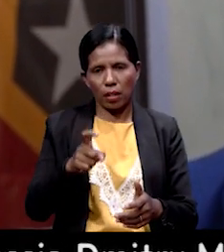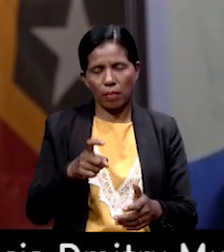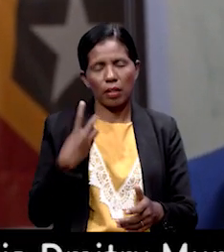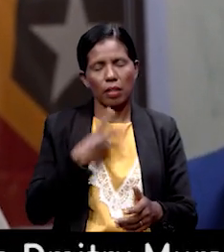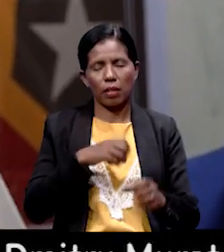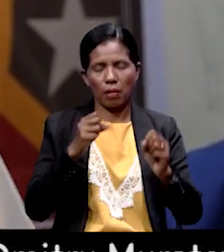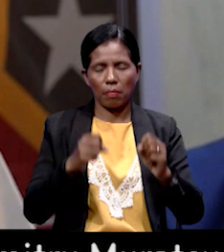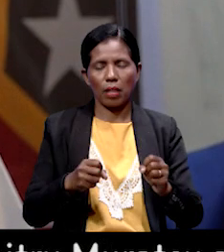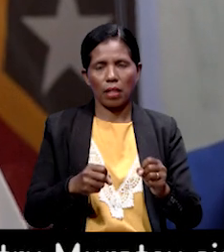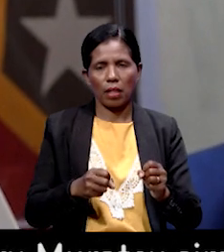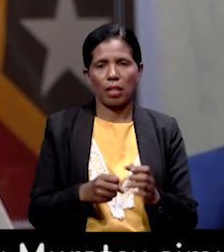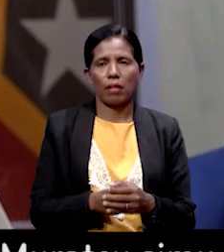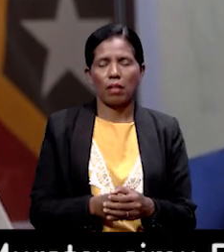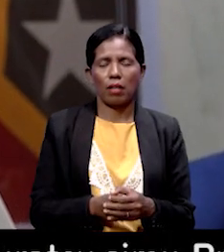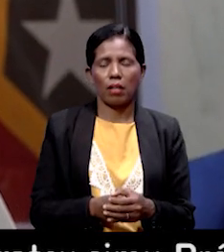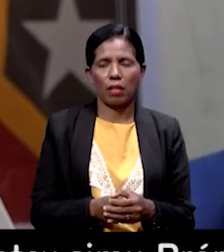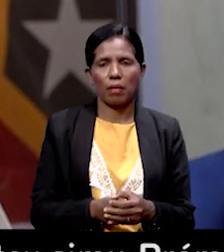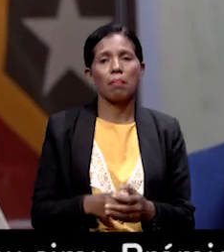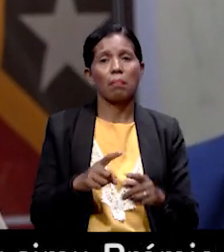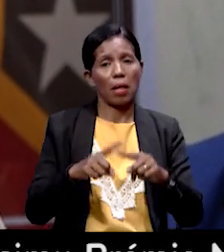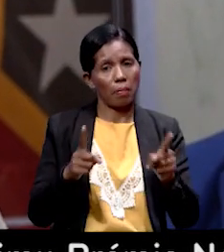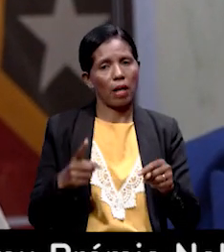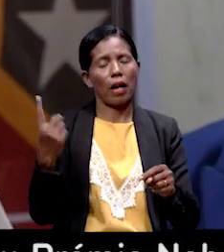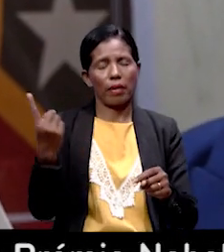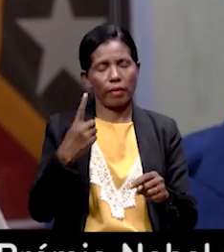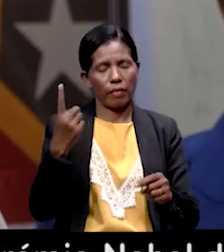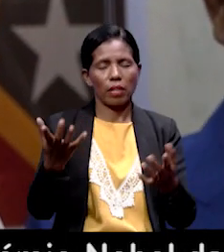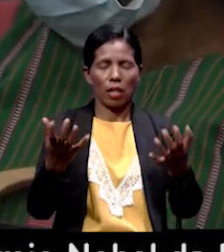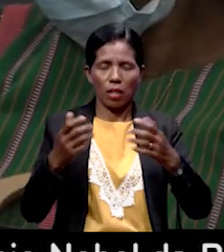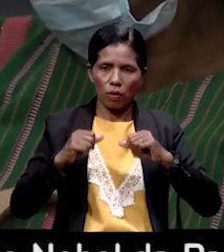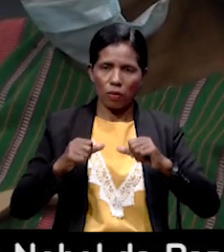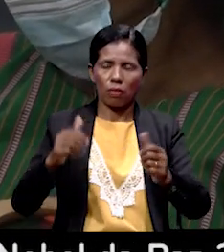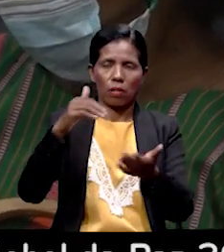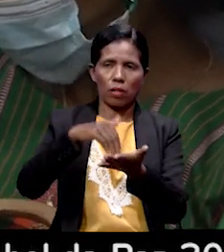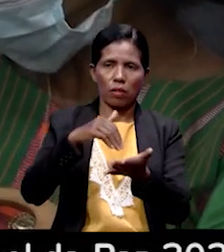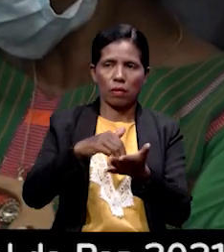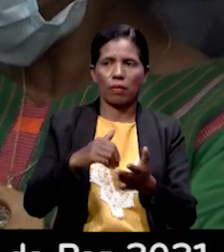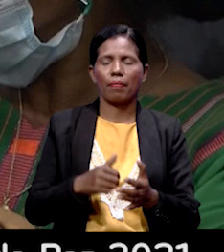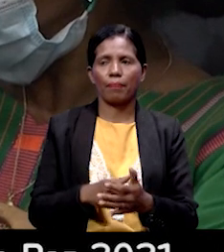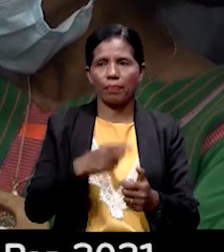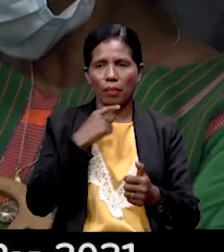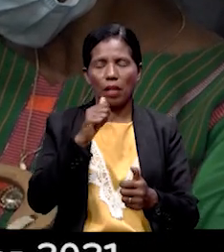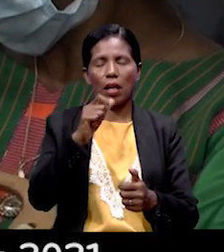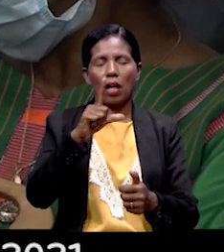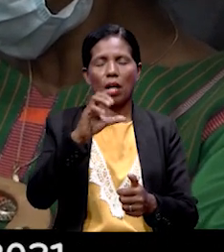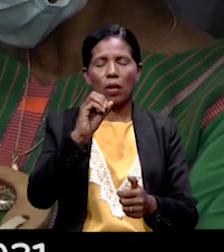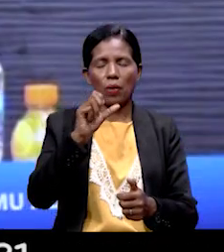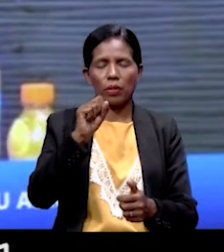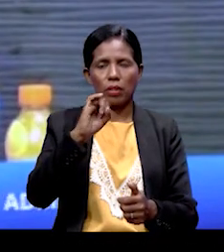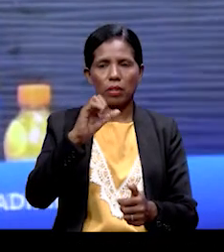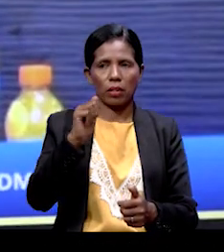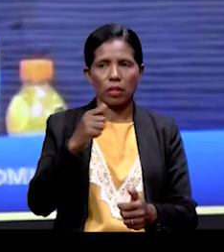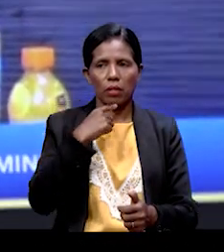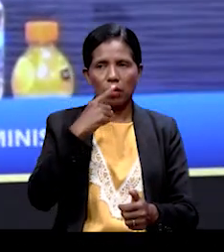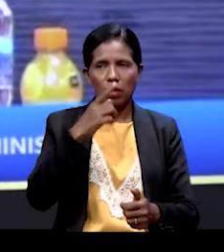diang avansado ona. Mai bena fatin hakara kontinu estudo. Promotor Alosius Liliwi expressa ne